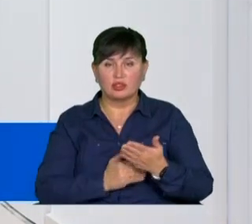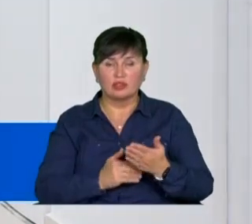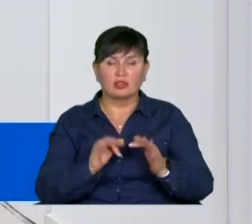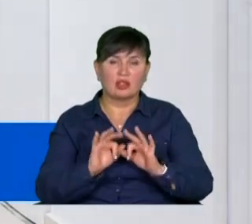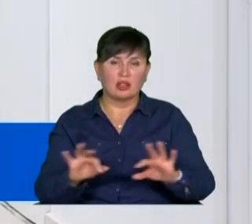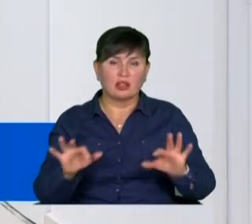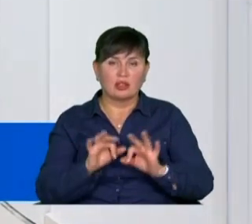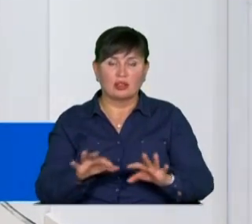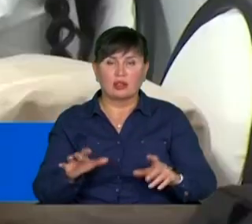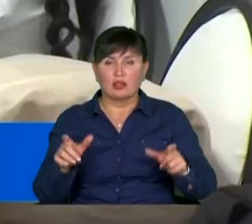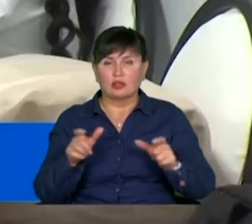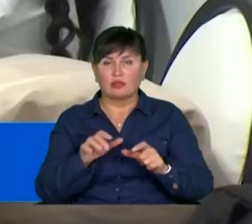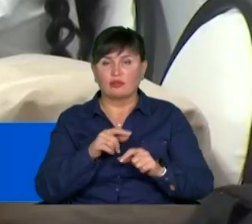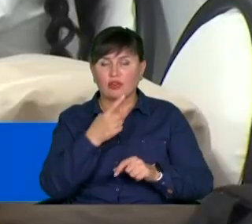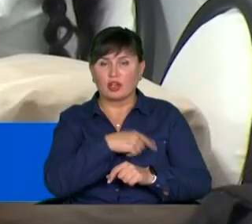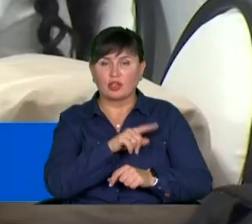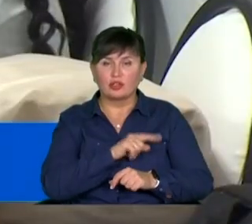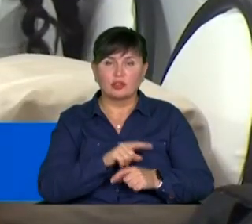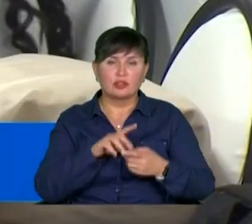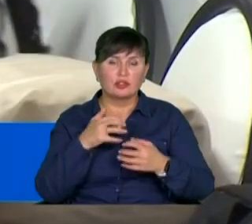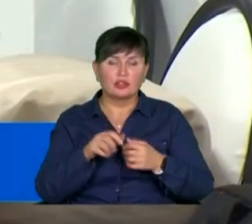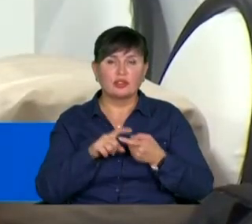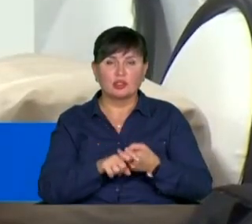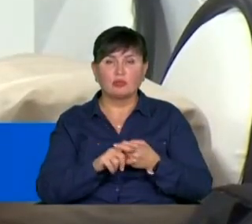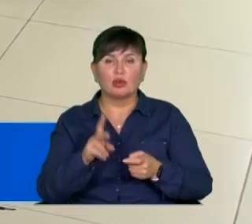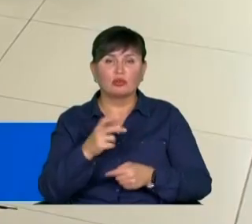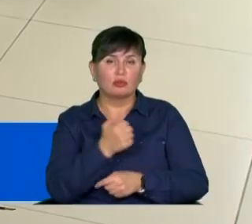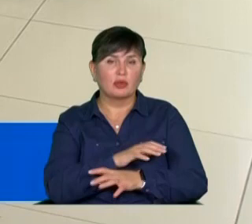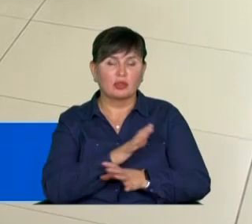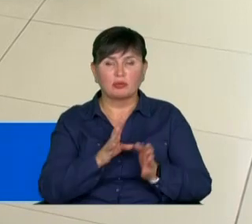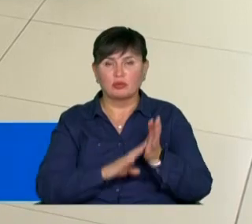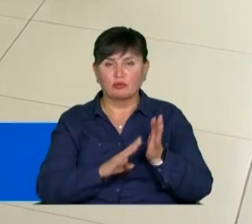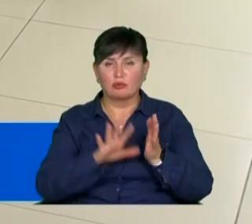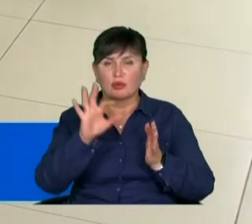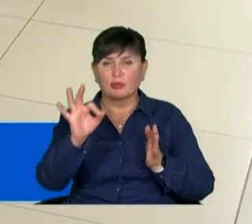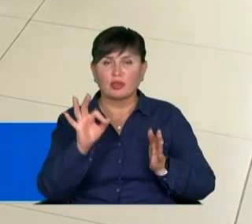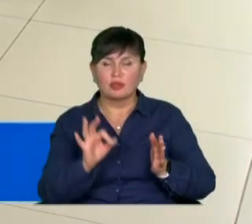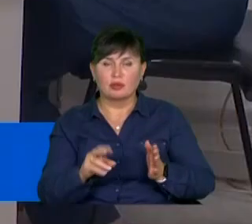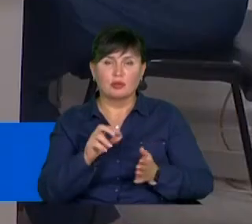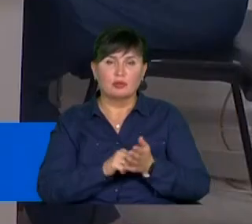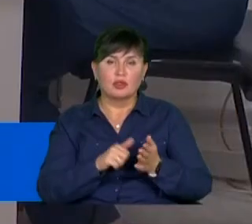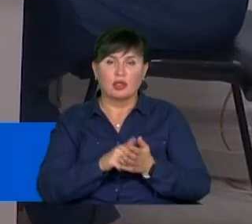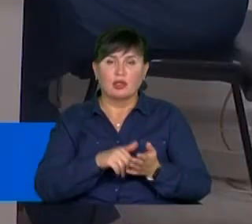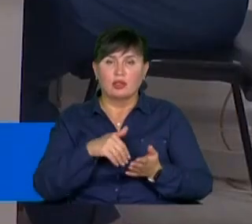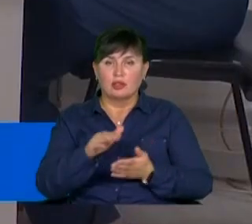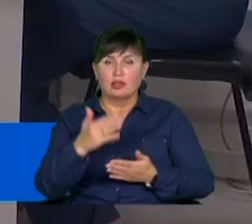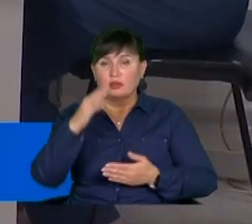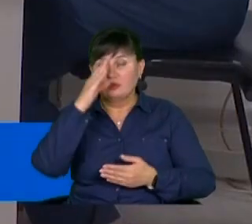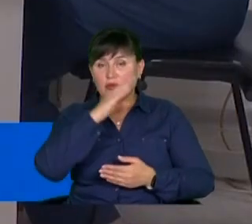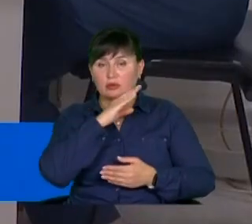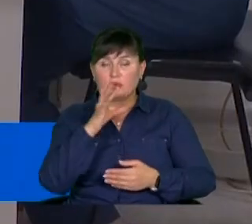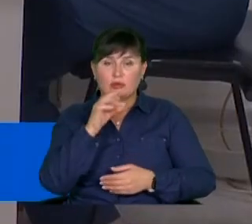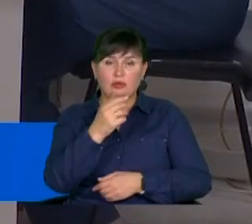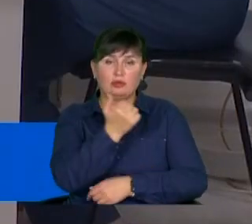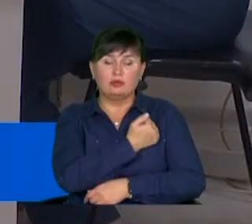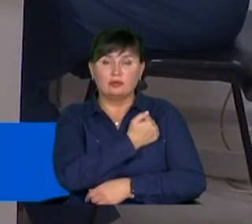поделились санэпидемиологи. Среди зараженных больше всего непривитых детей 95% по причине отказа их родителей от